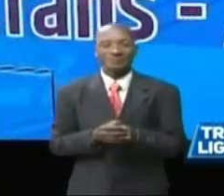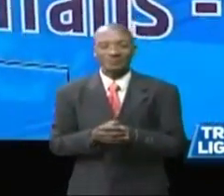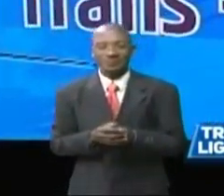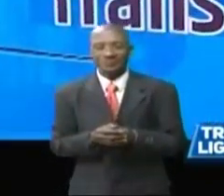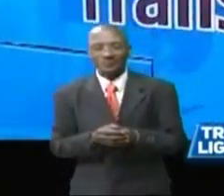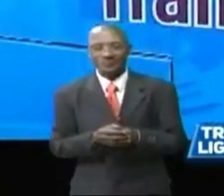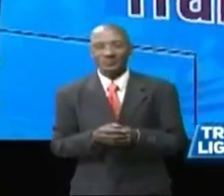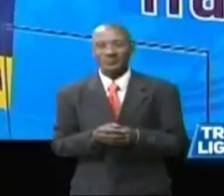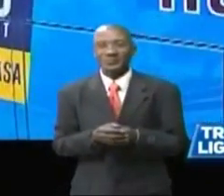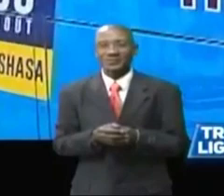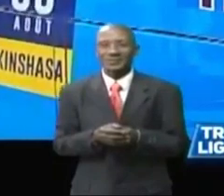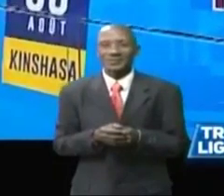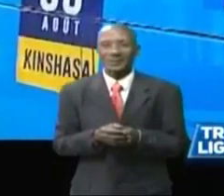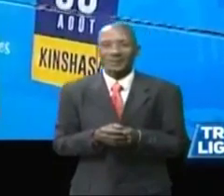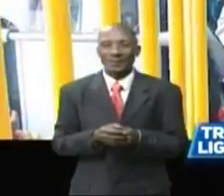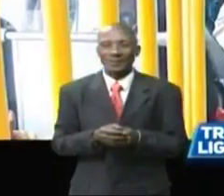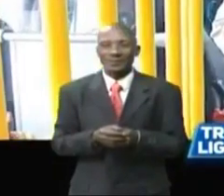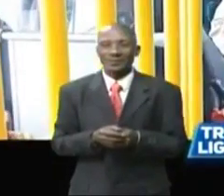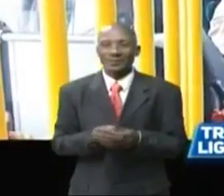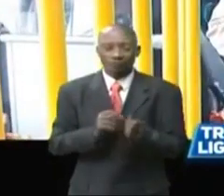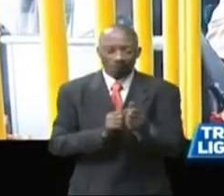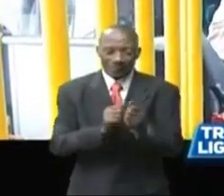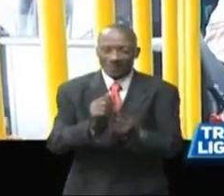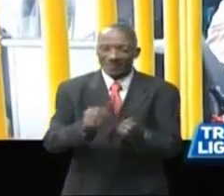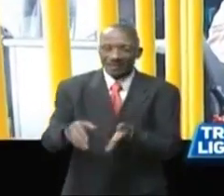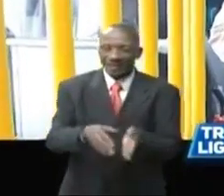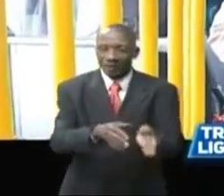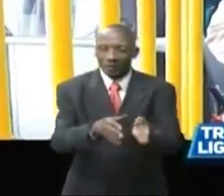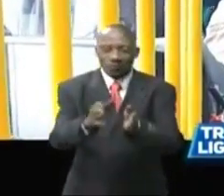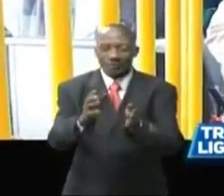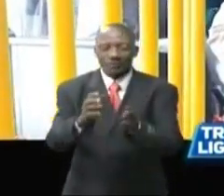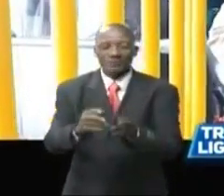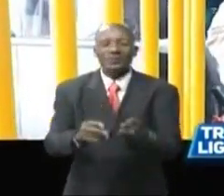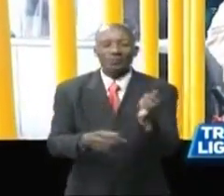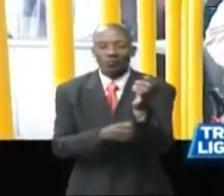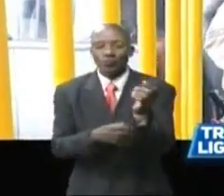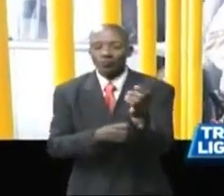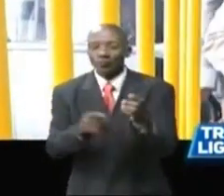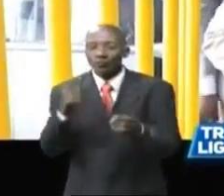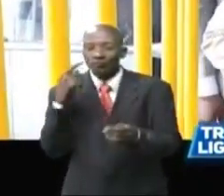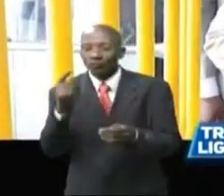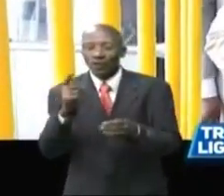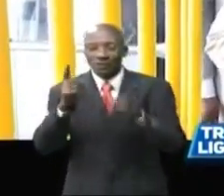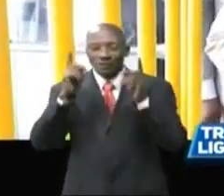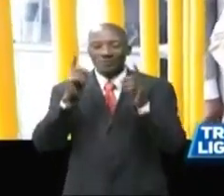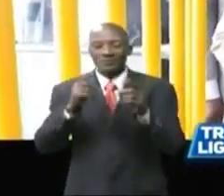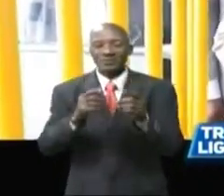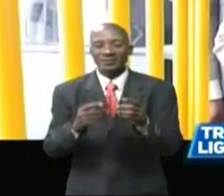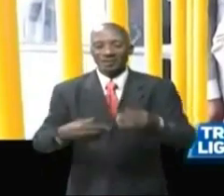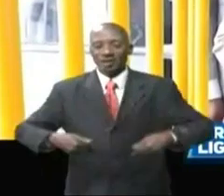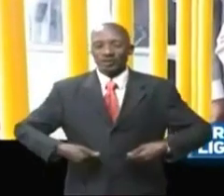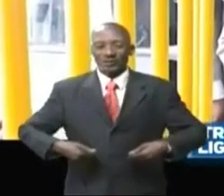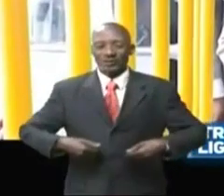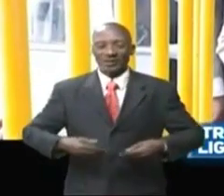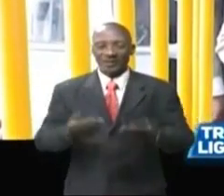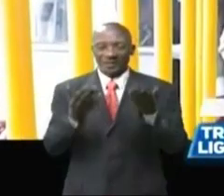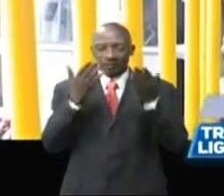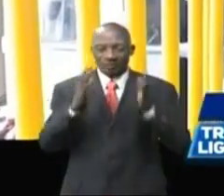des poids lourds. La 6B. Vous avez fait une demande pour cette ligne. Voilà maintenant ce que nous avons